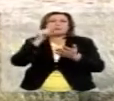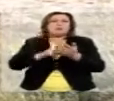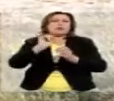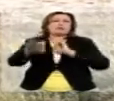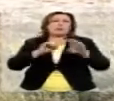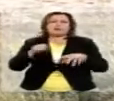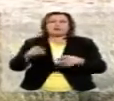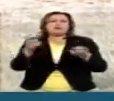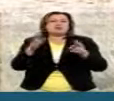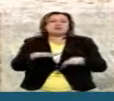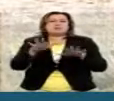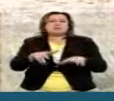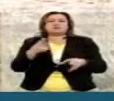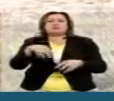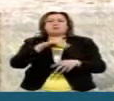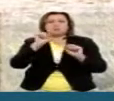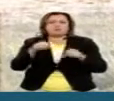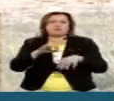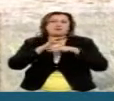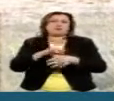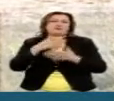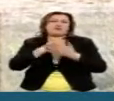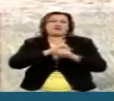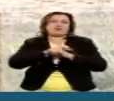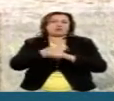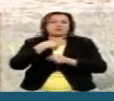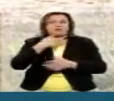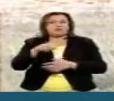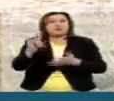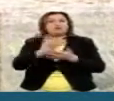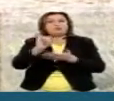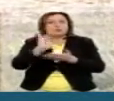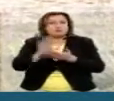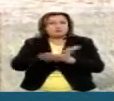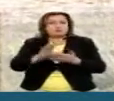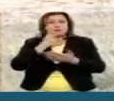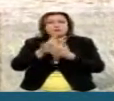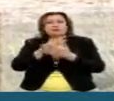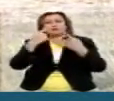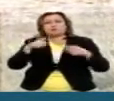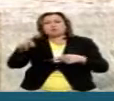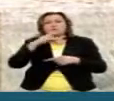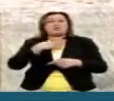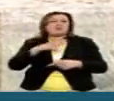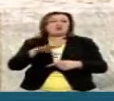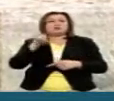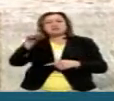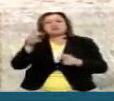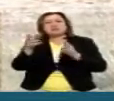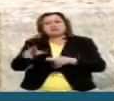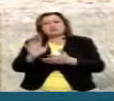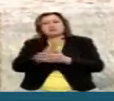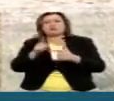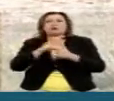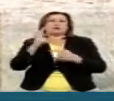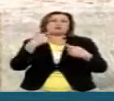в регионе не останется места, где мы сможем проводить свои выходные. Мы вышли на субботник, чтобы показать другим, неважно, ты оставил мусор